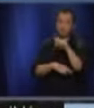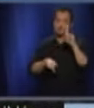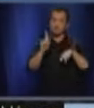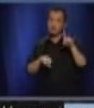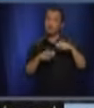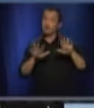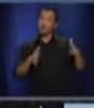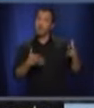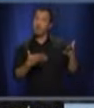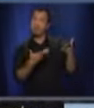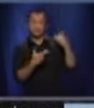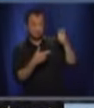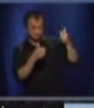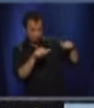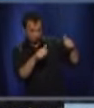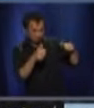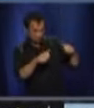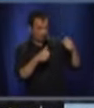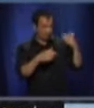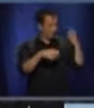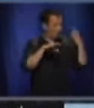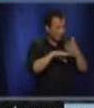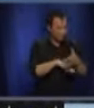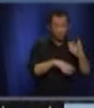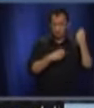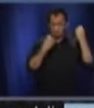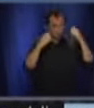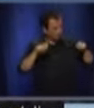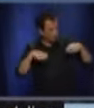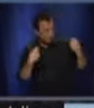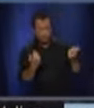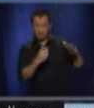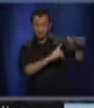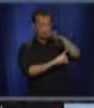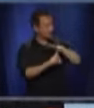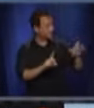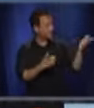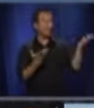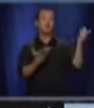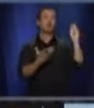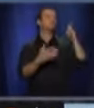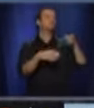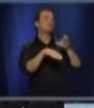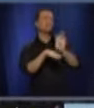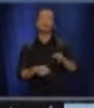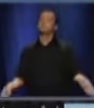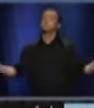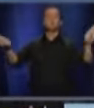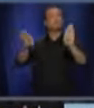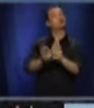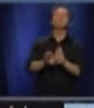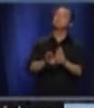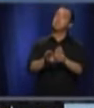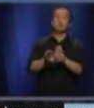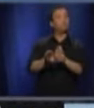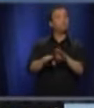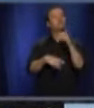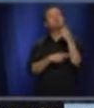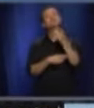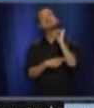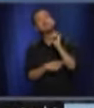en dehors des normes, il y a même des décisions qui ont été prises dans les derniers jours. Mais je vous dirais, quand vous allez avoir le rapport de